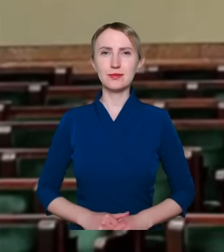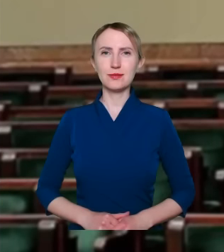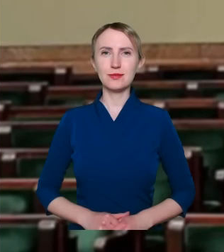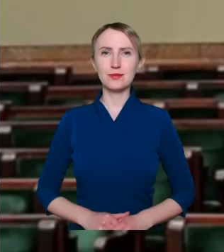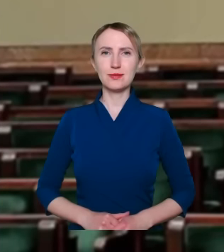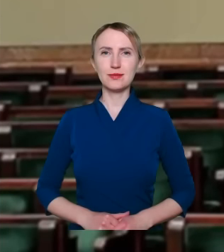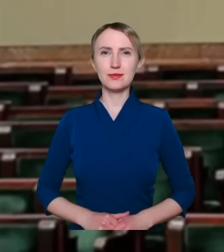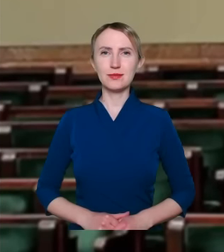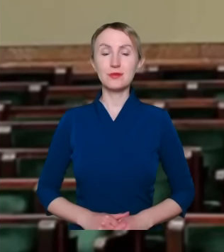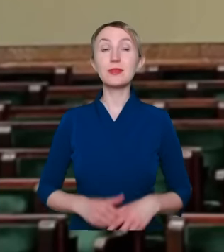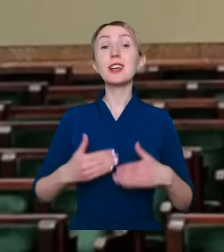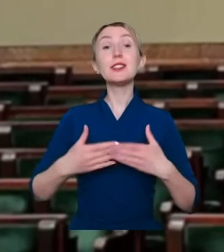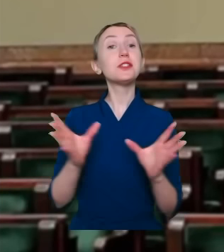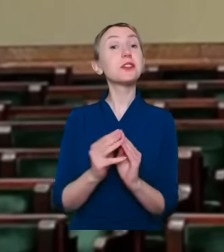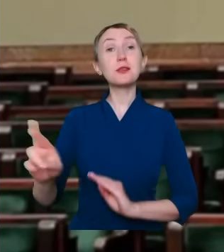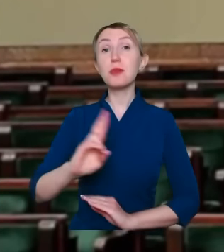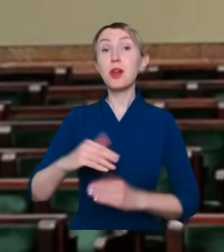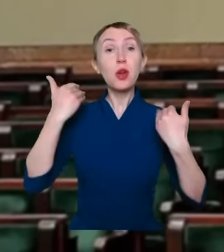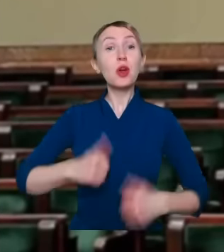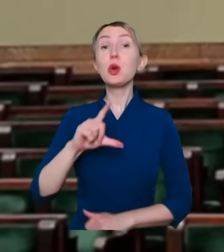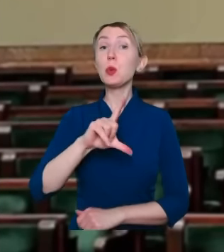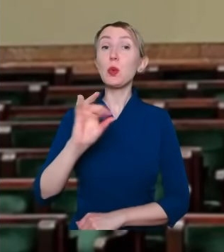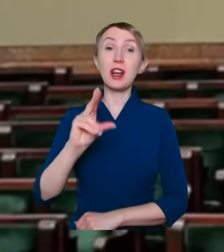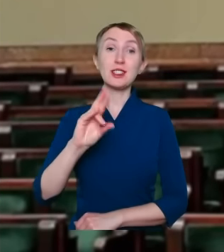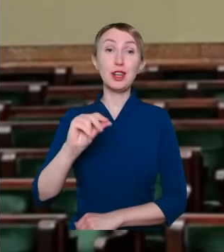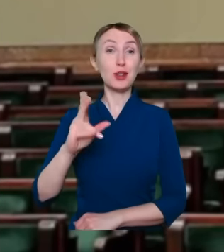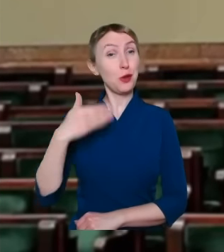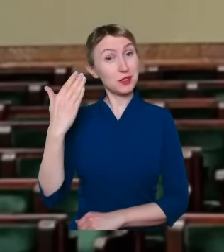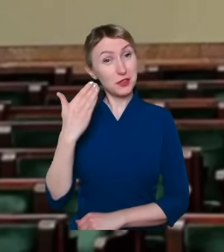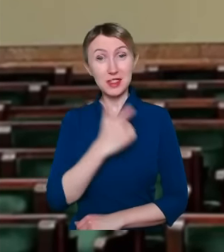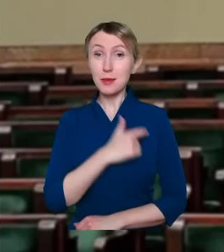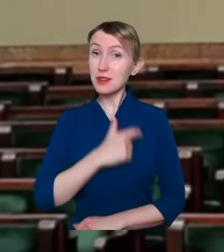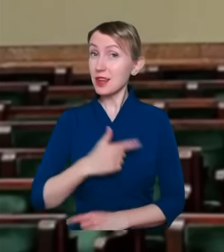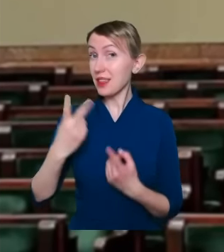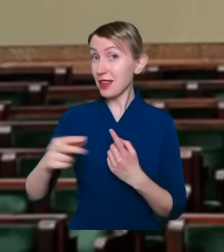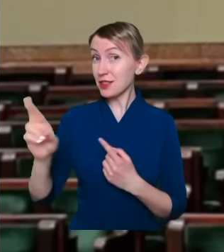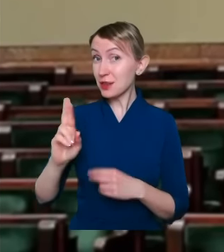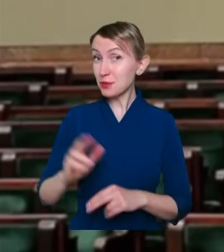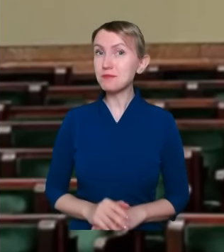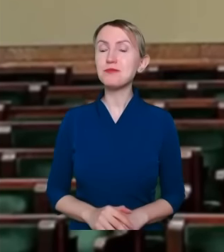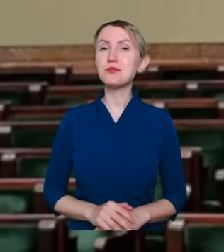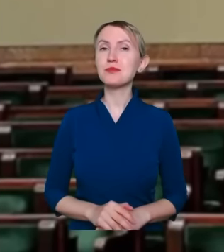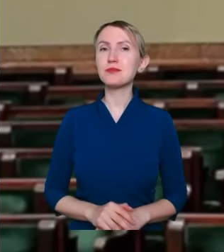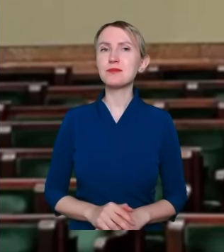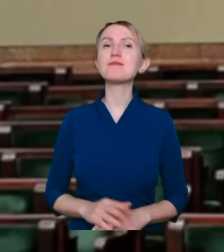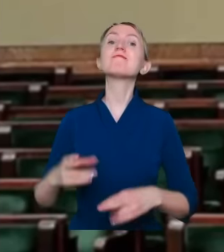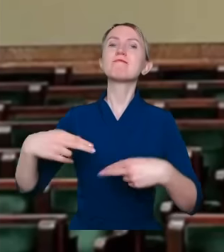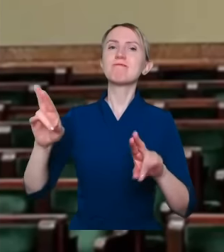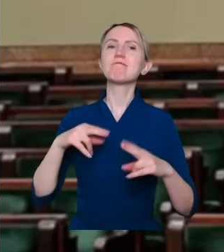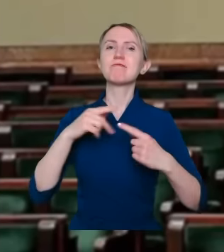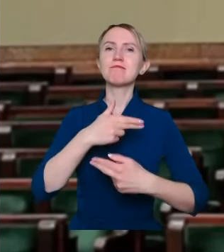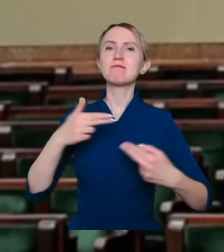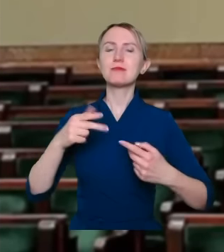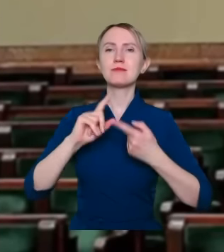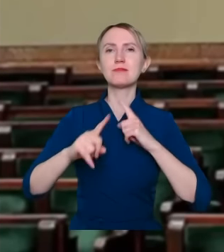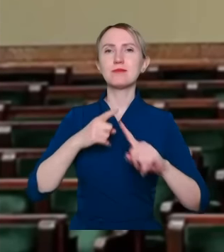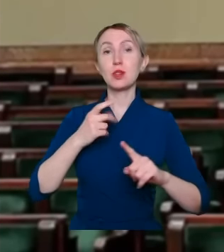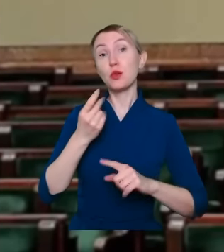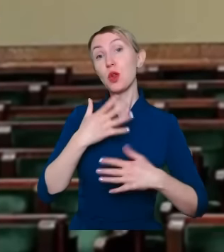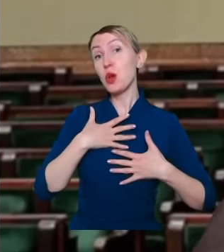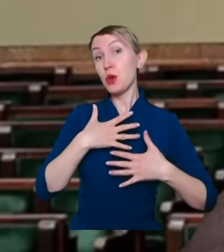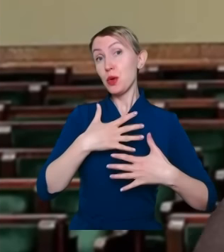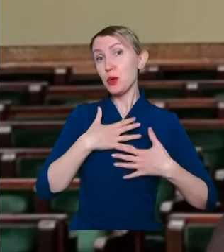to jest dzień z republiką Łukasz Jankowski Witam państwa bardzo serdecznie na naszej antenie wracamy do tematów politycznych lekki oddech